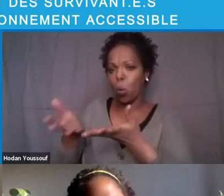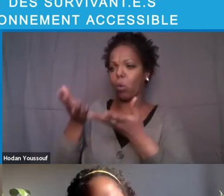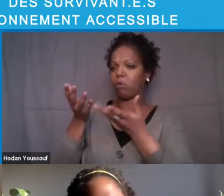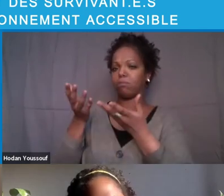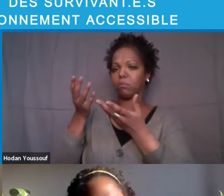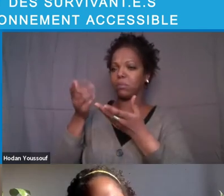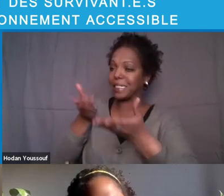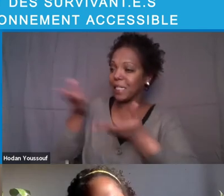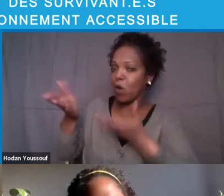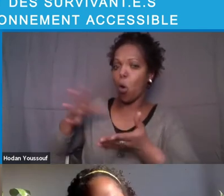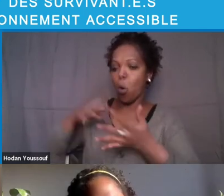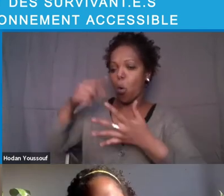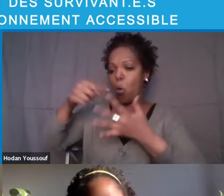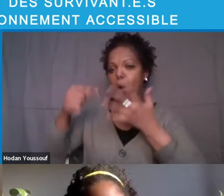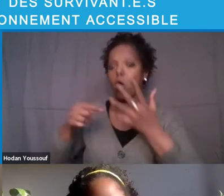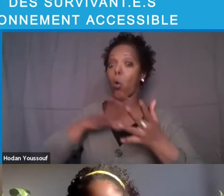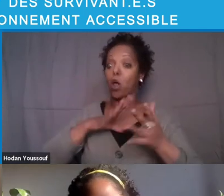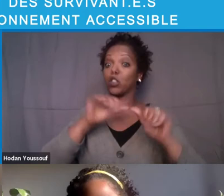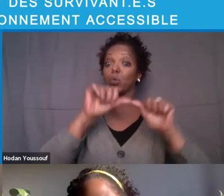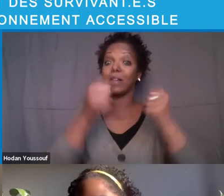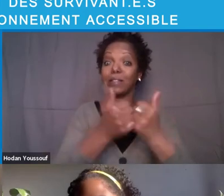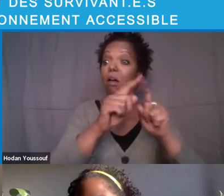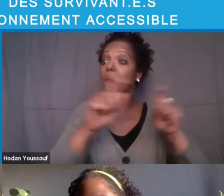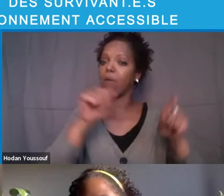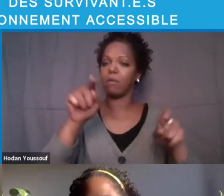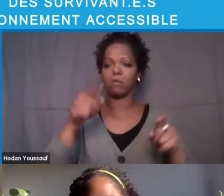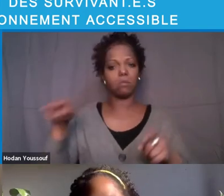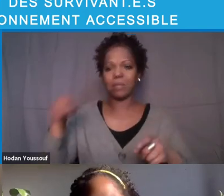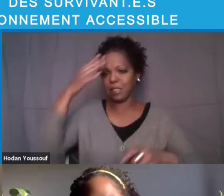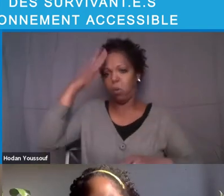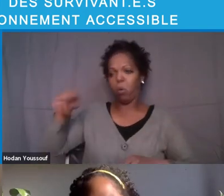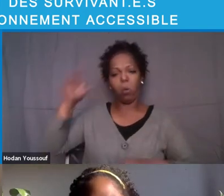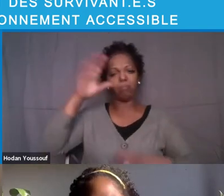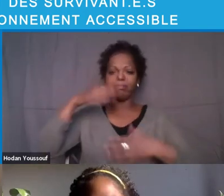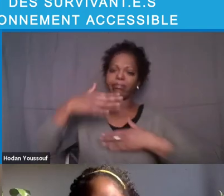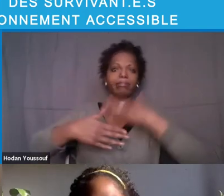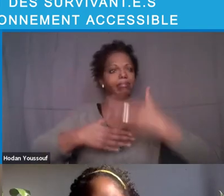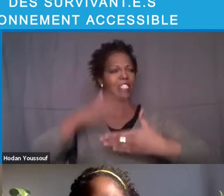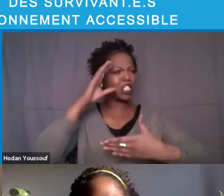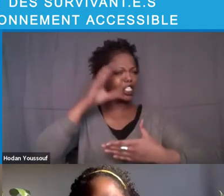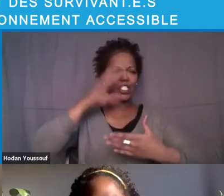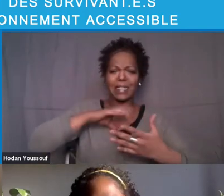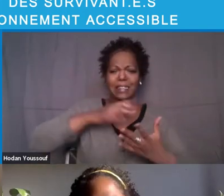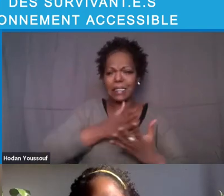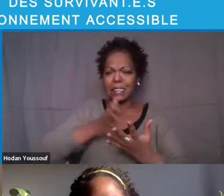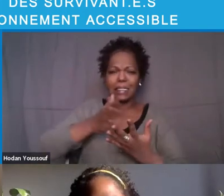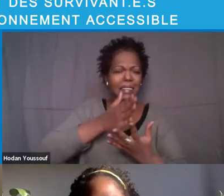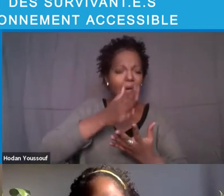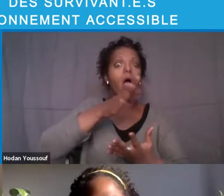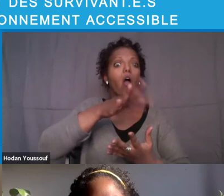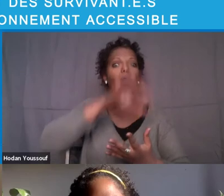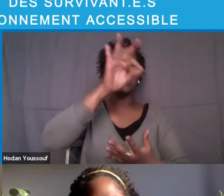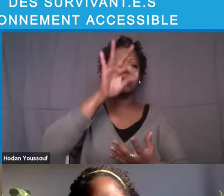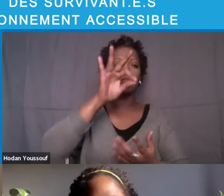toutes les psychologues... Quels que soient les services qui auraient accès, ils n'ont pas les ressources nécessaires, ils n'ont